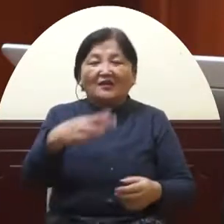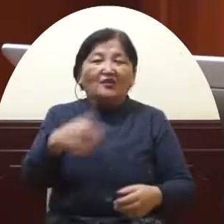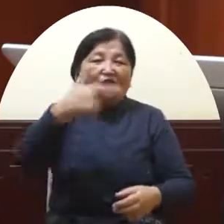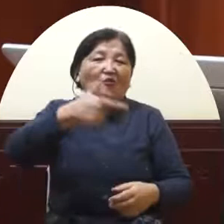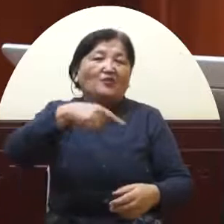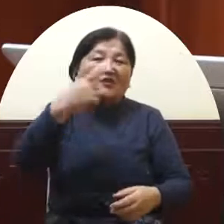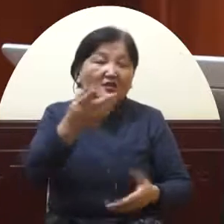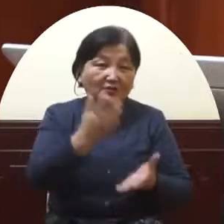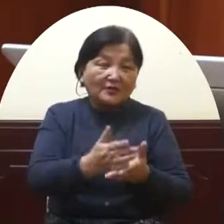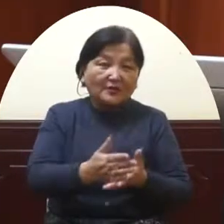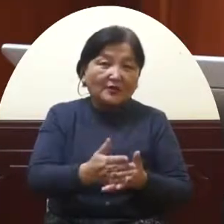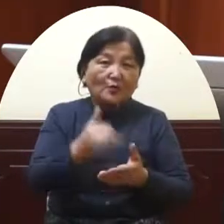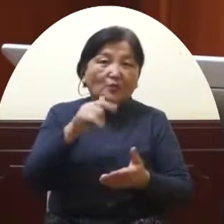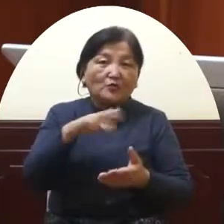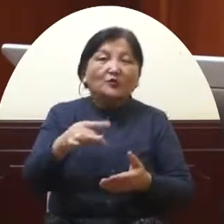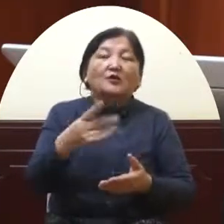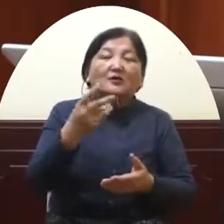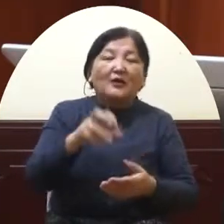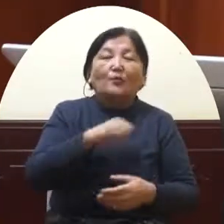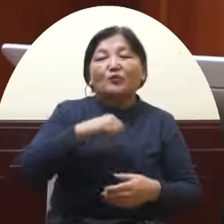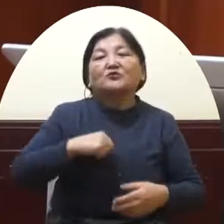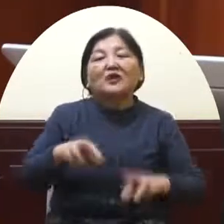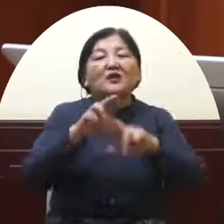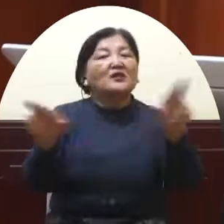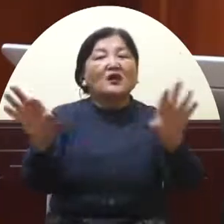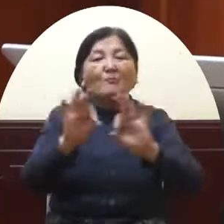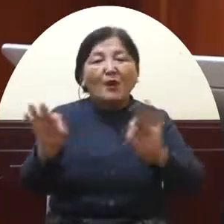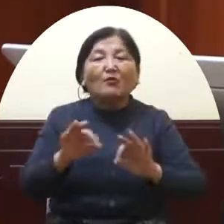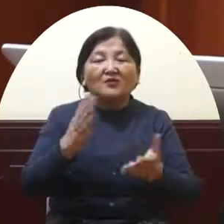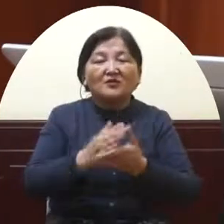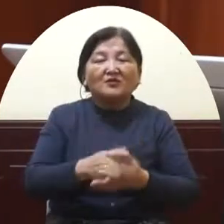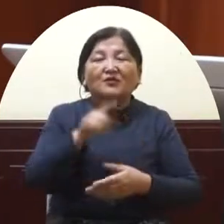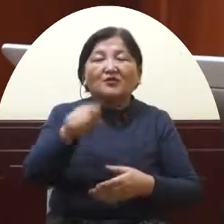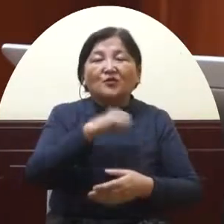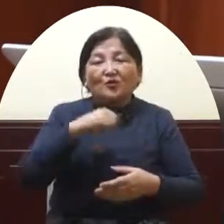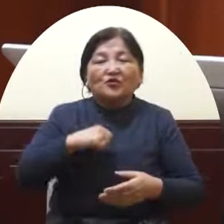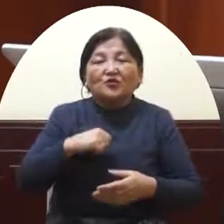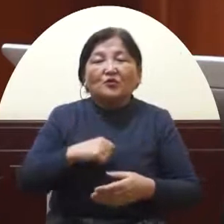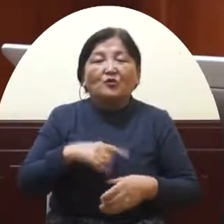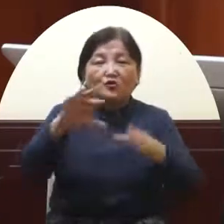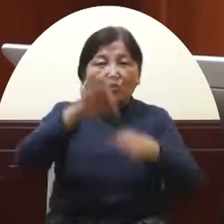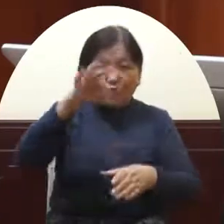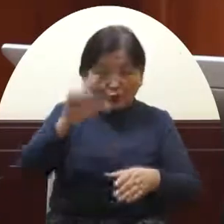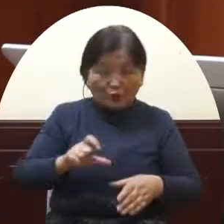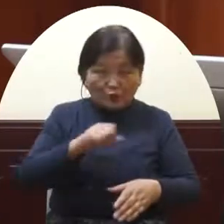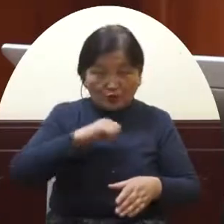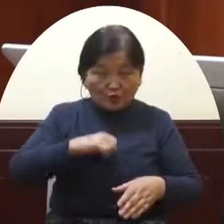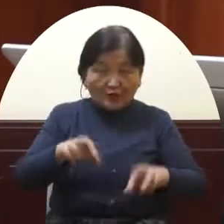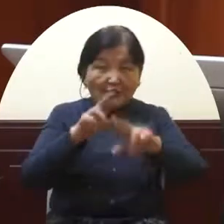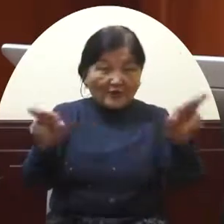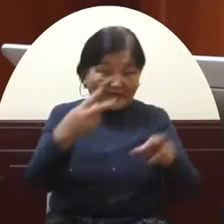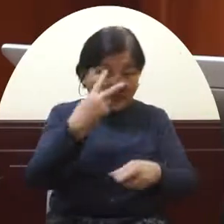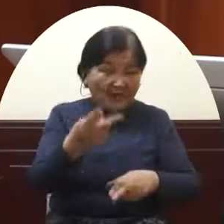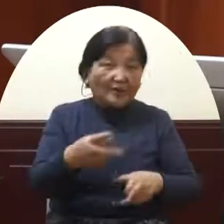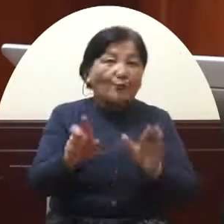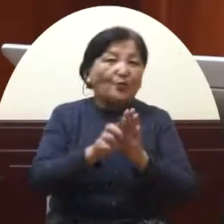Улс төрийн намууд өөрсдөө ялгаагүй байгаа тохиолдолд сонгогчид тэдний ялгааг харах, ялангуяа тэр мөрийн хөтөлбөр болон